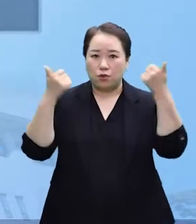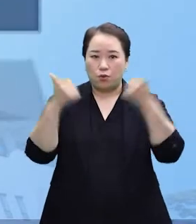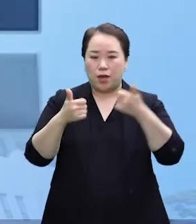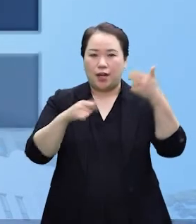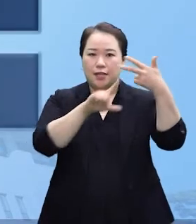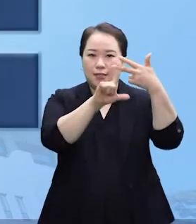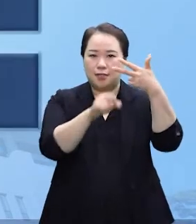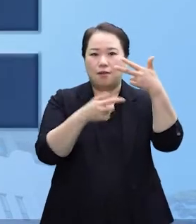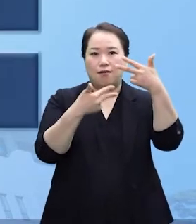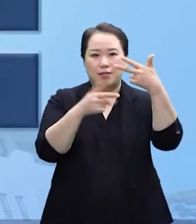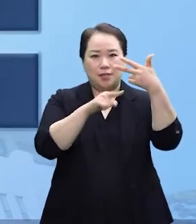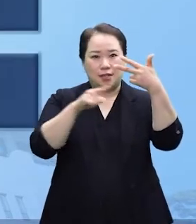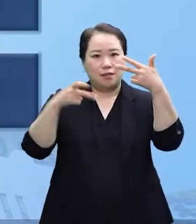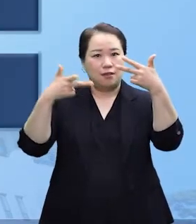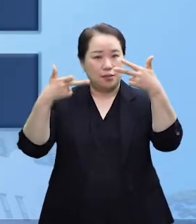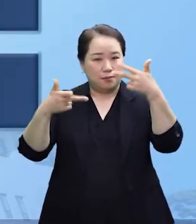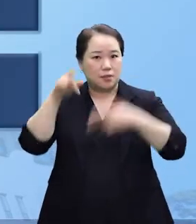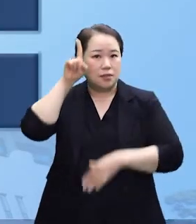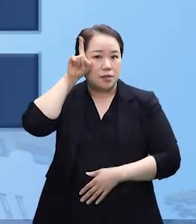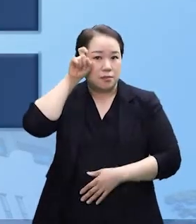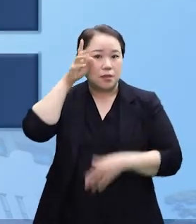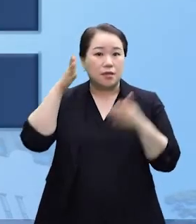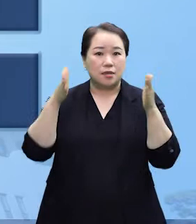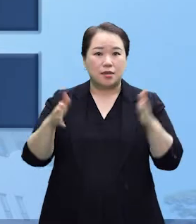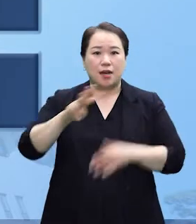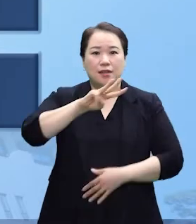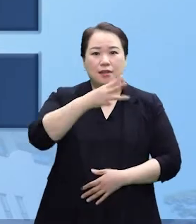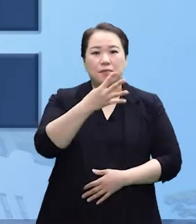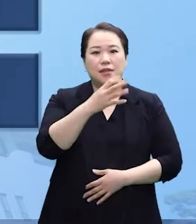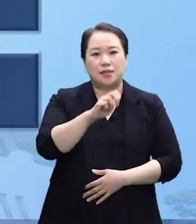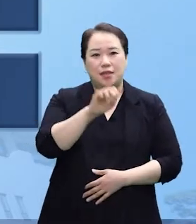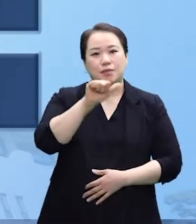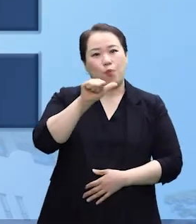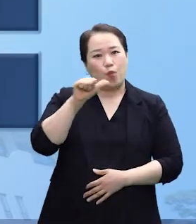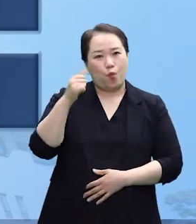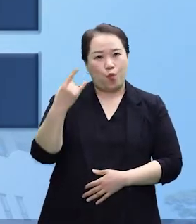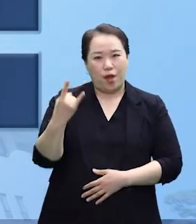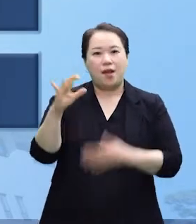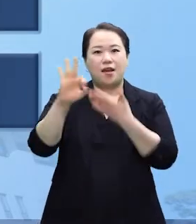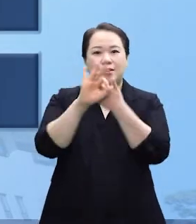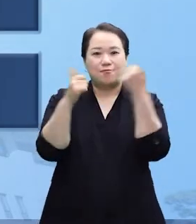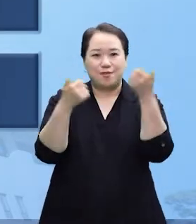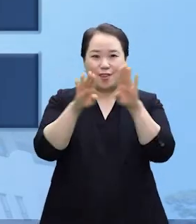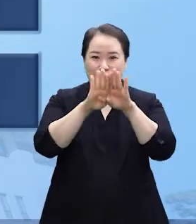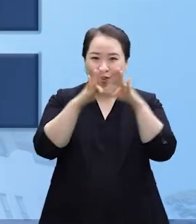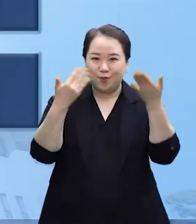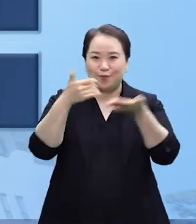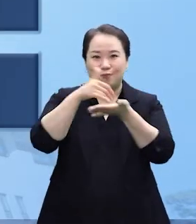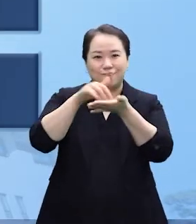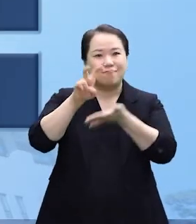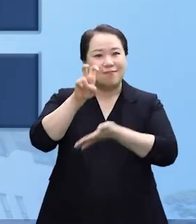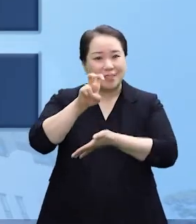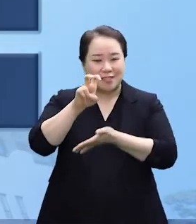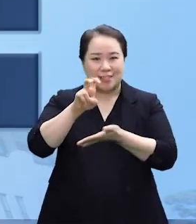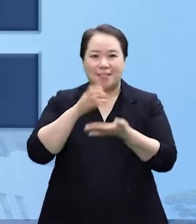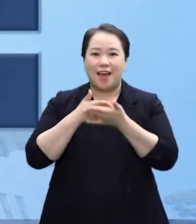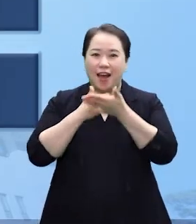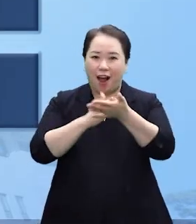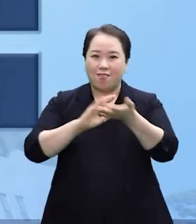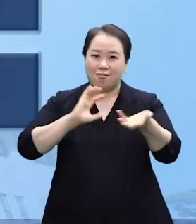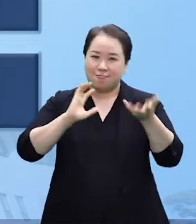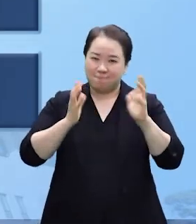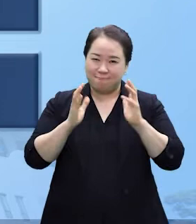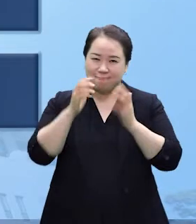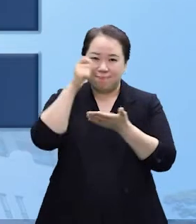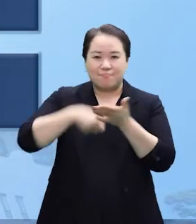경기도의회가 지난 7월 7일부터 17일까지 11일간 제345회 임시회를 열고 총 20개 조례안 안건을